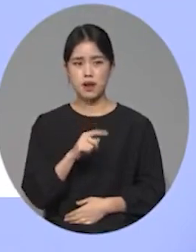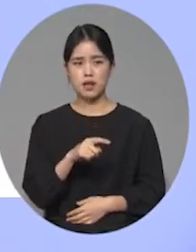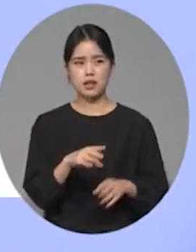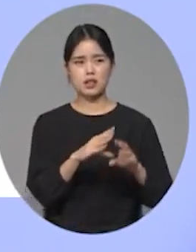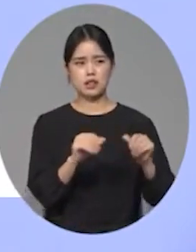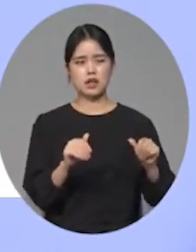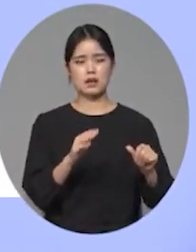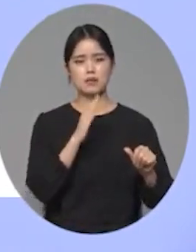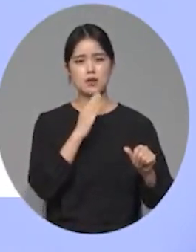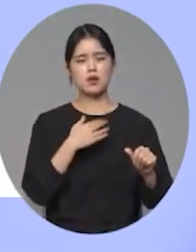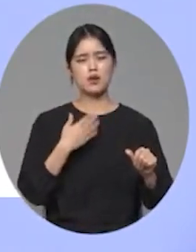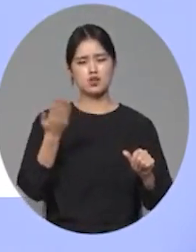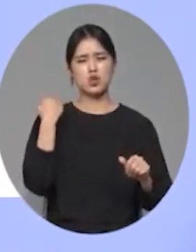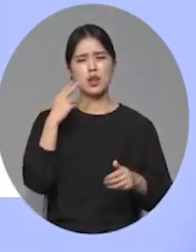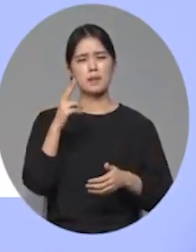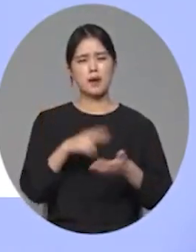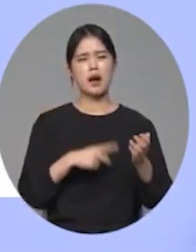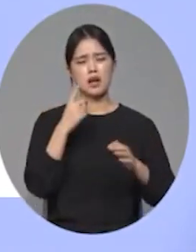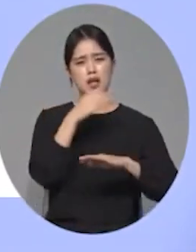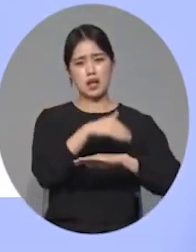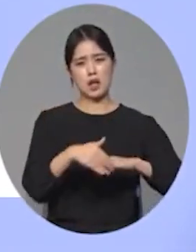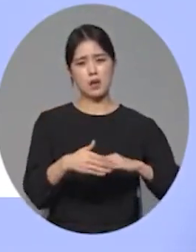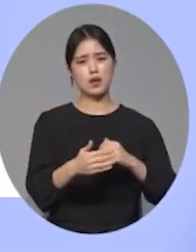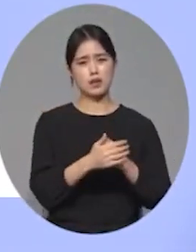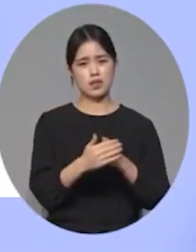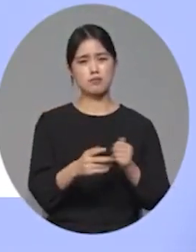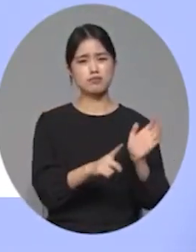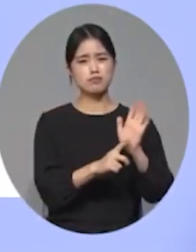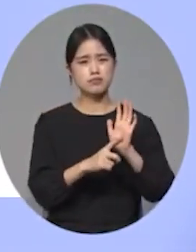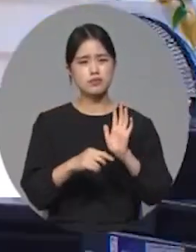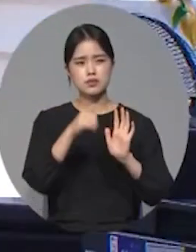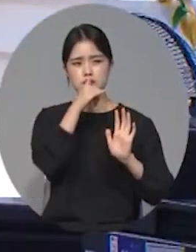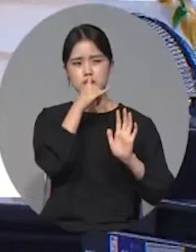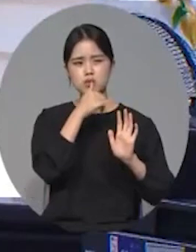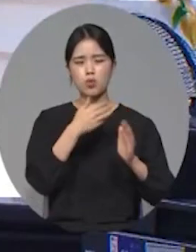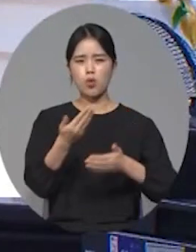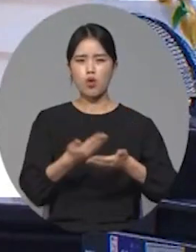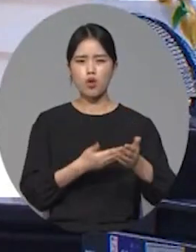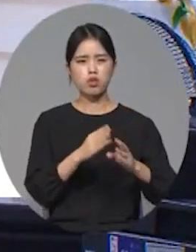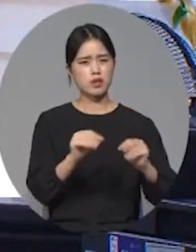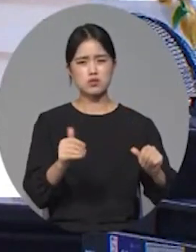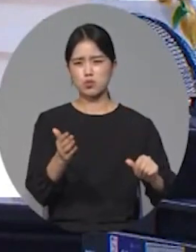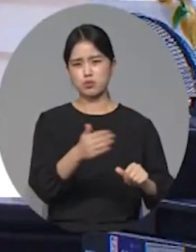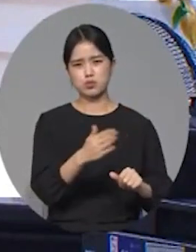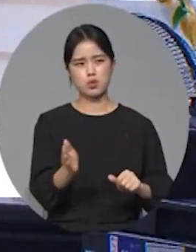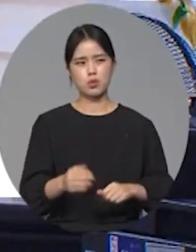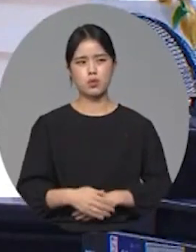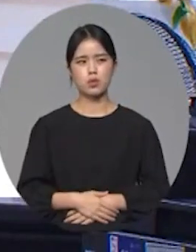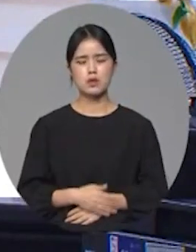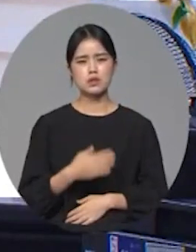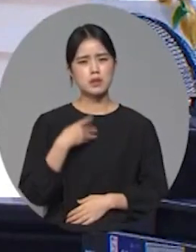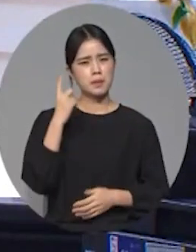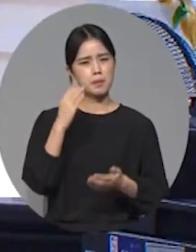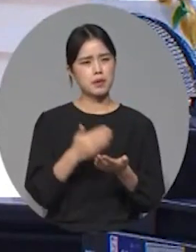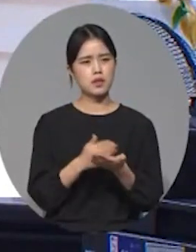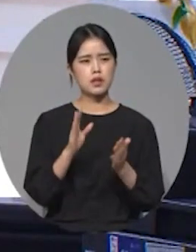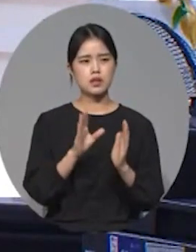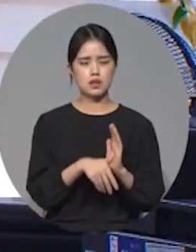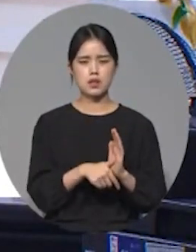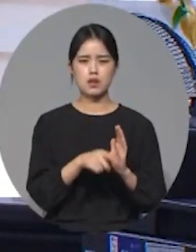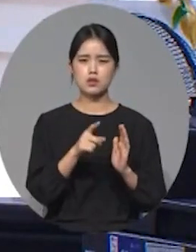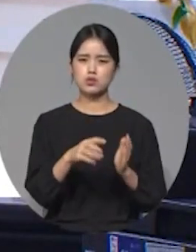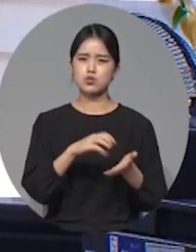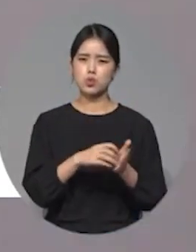예. 그 전에 저도 매각하려고 내놓은 적도 있었고, 예. 토지들이 없었고, 제가 판단하기에는 그 정도